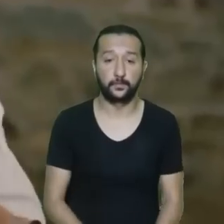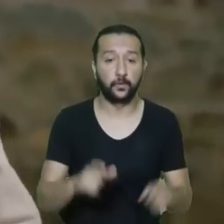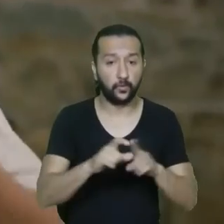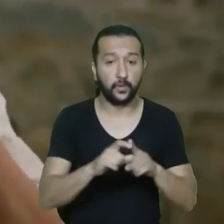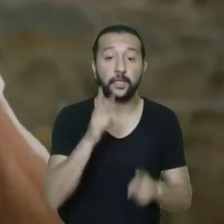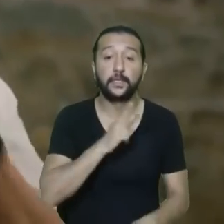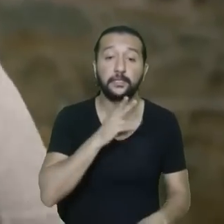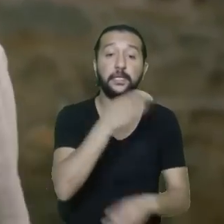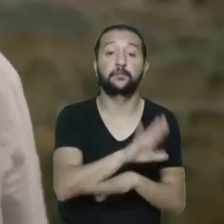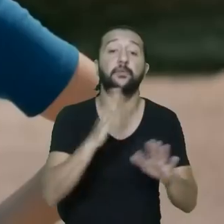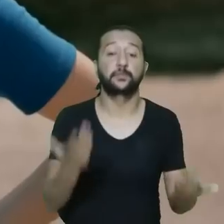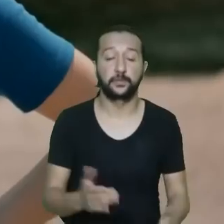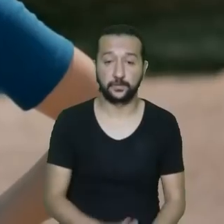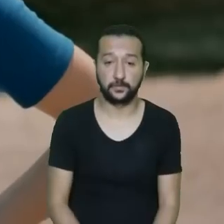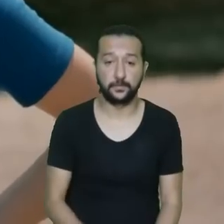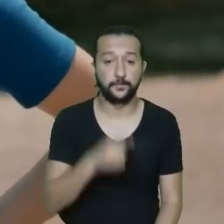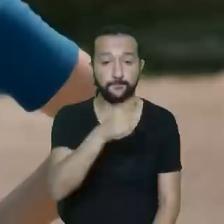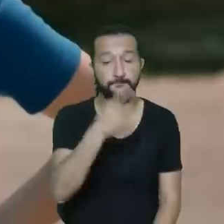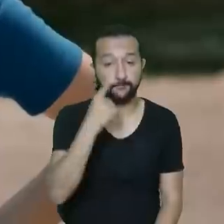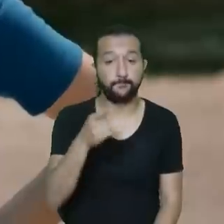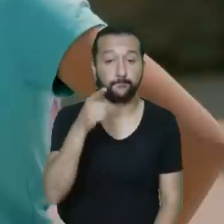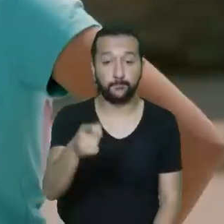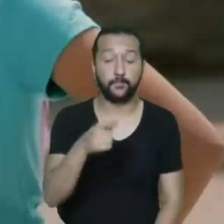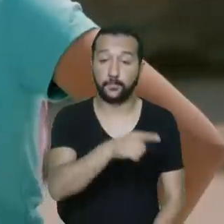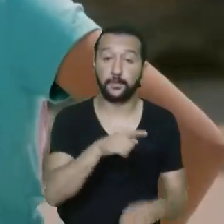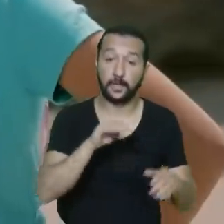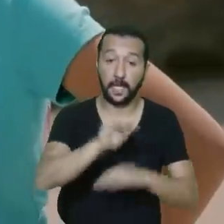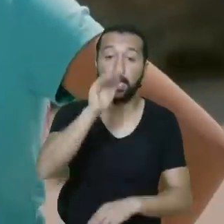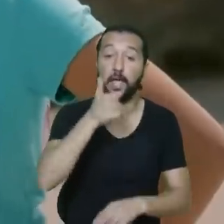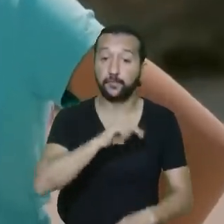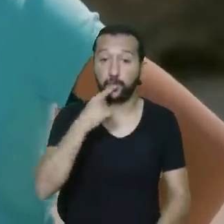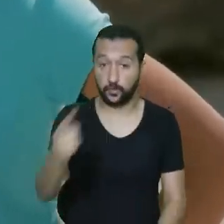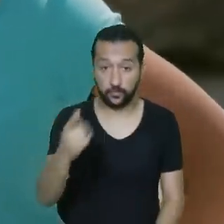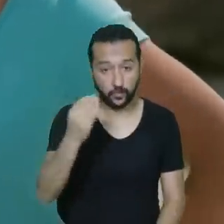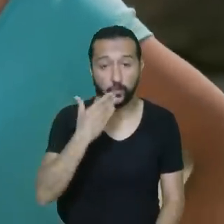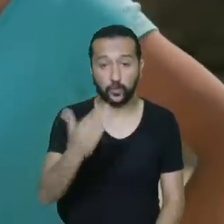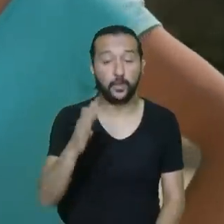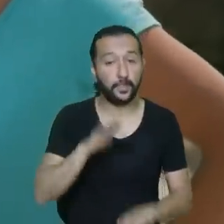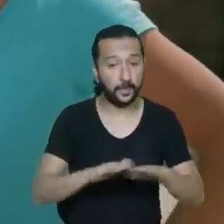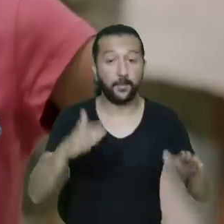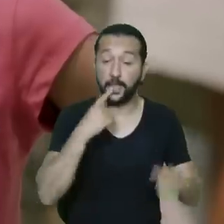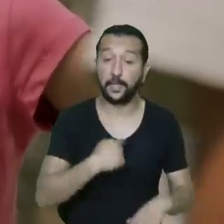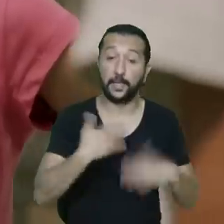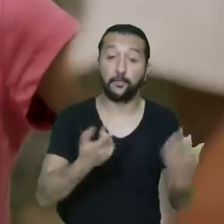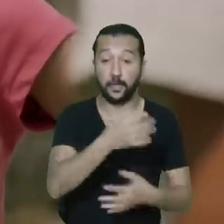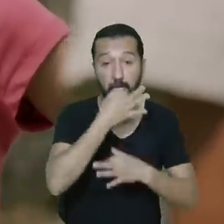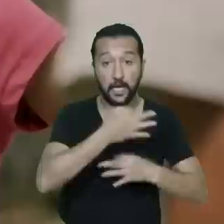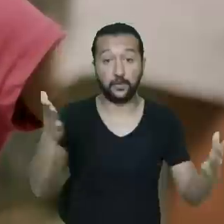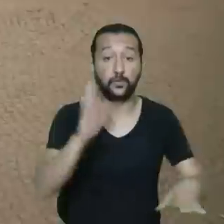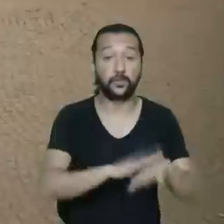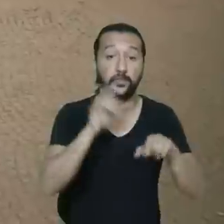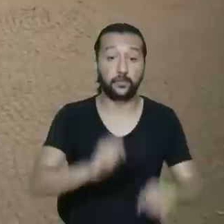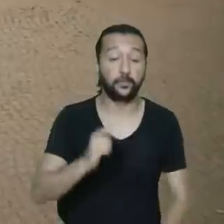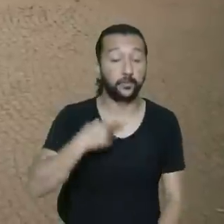Dürden teyzeler de gitmemiş Allah'tan. Arife. Sen Hayat abiye söyledin mi? Söyledim, tamam dedi ama belki anons yapmıştı,